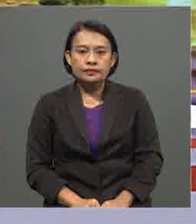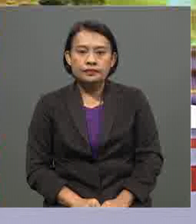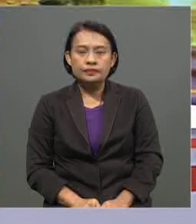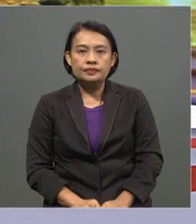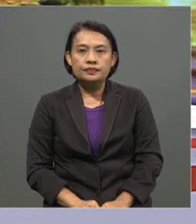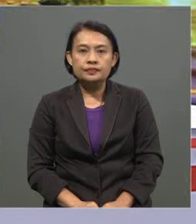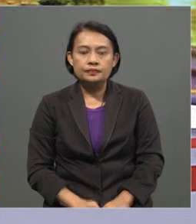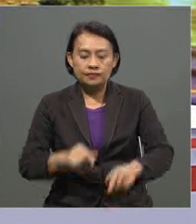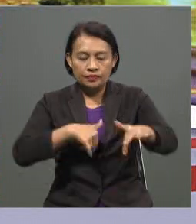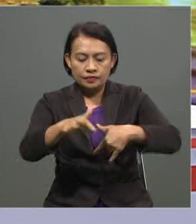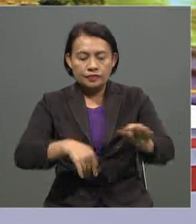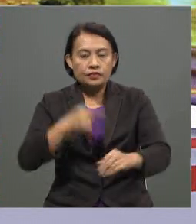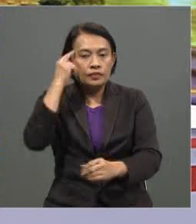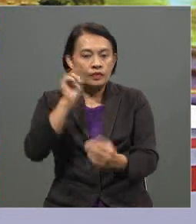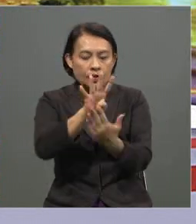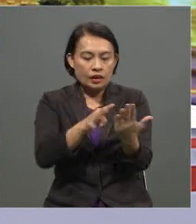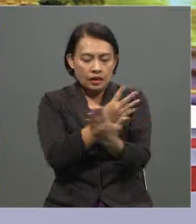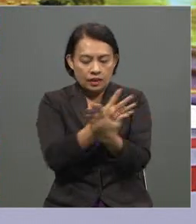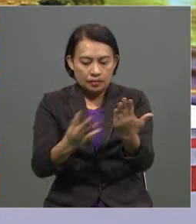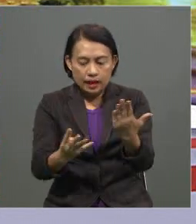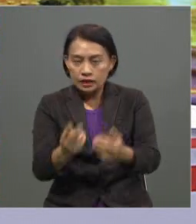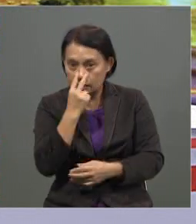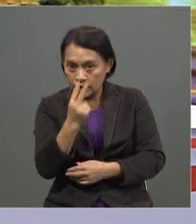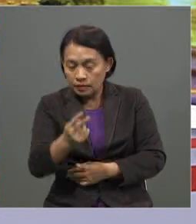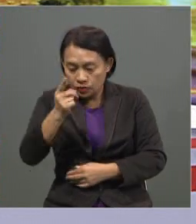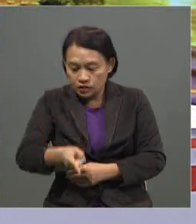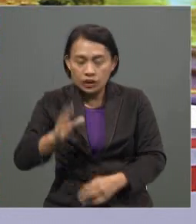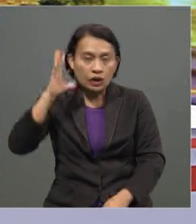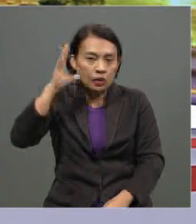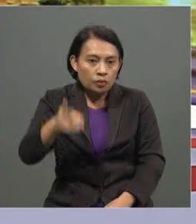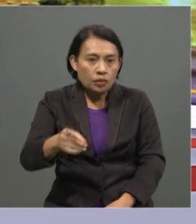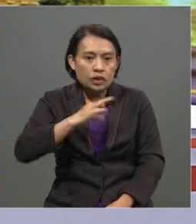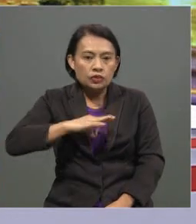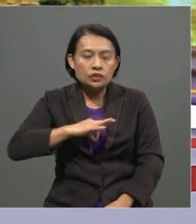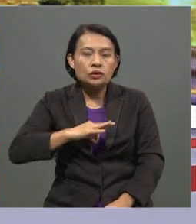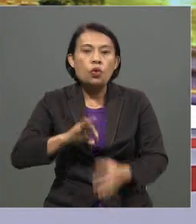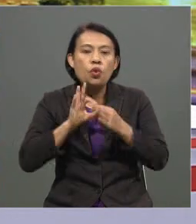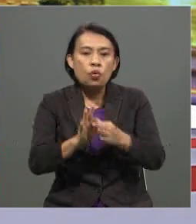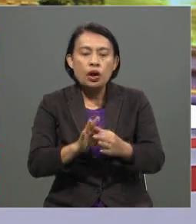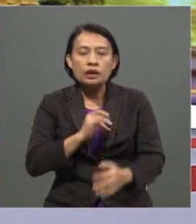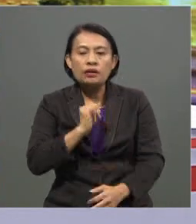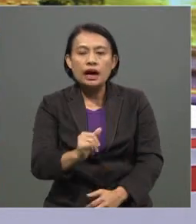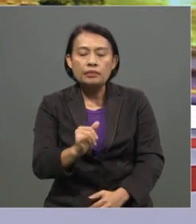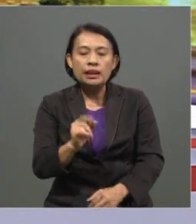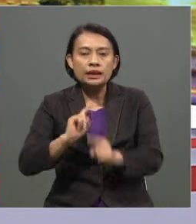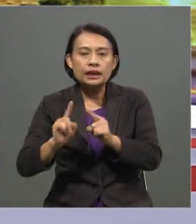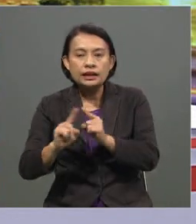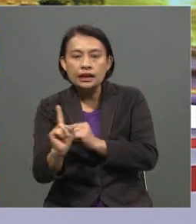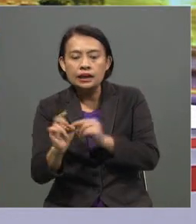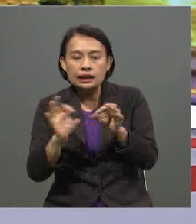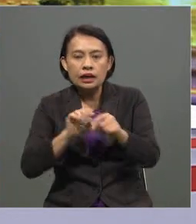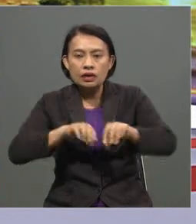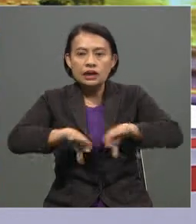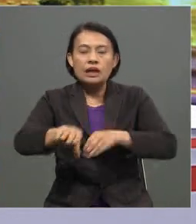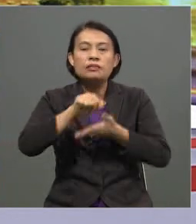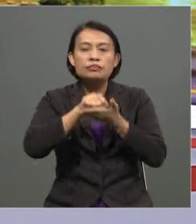และสำหรับคุณผู้ชมนะครับที่วางแผนจะไปรับชมในสถานที่จริงในวันพรุ่งนี้นะครับไม่ต้องกังวลเรื่องของการเดินทางนะครับเพราะว่าหน่วยงานที่เกี่ยวข้องเนี่ยเขาเตรียมที่จะ